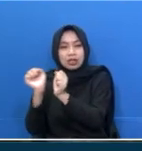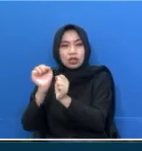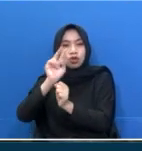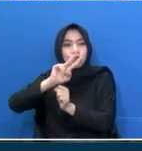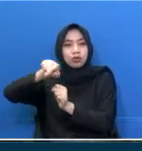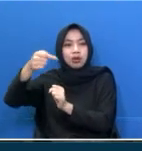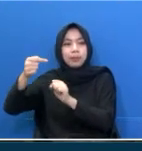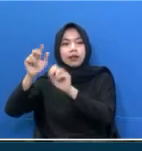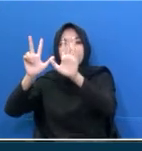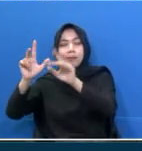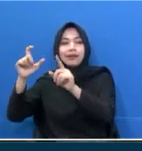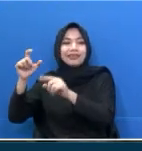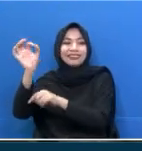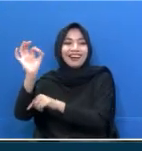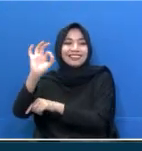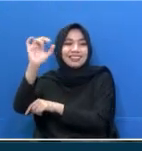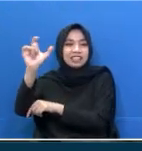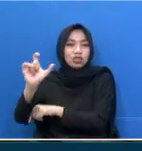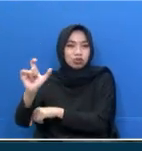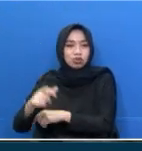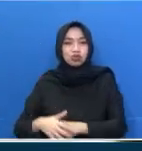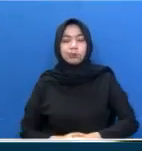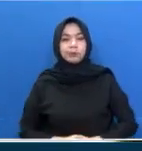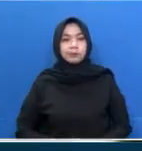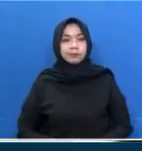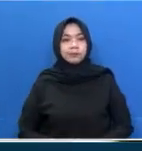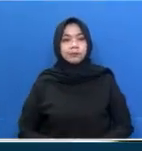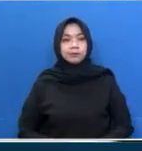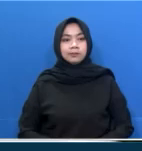suhu 238 derajat Celcius